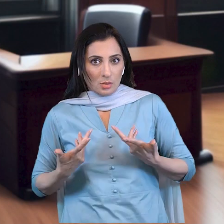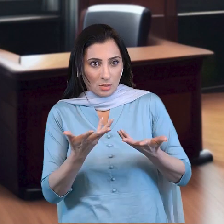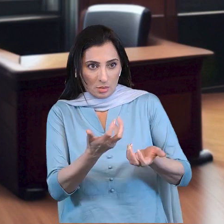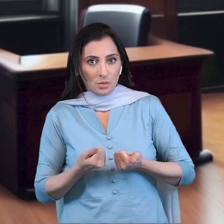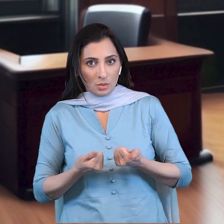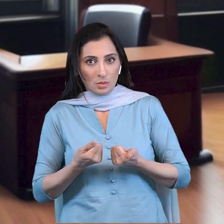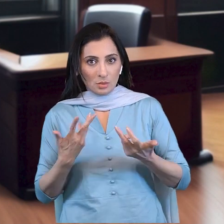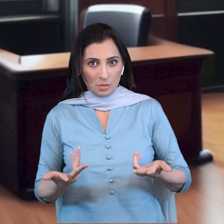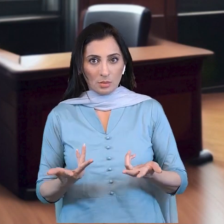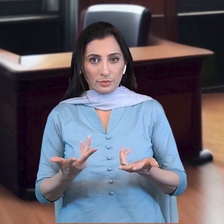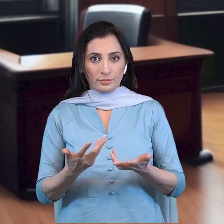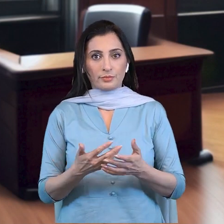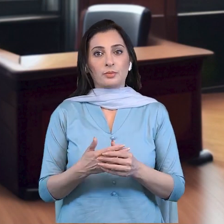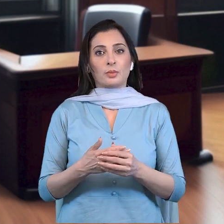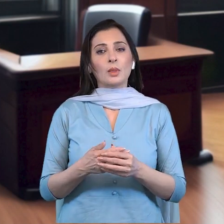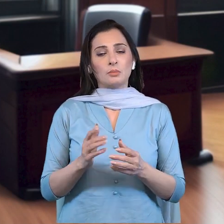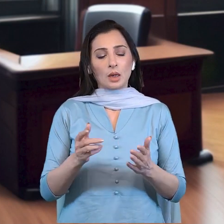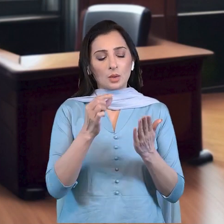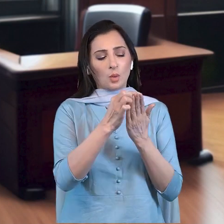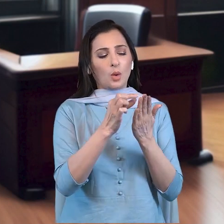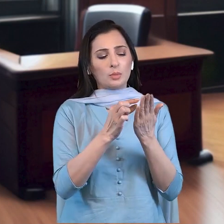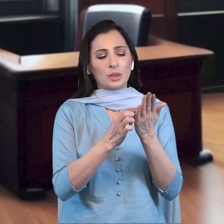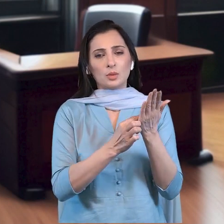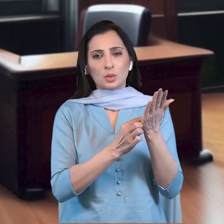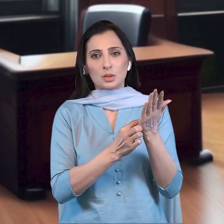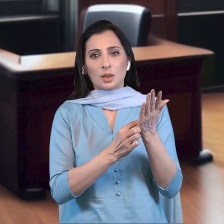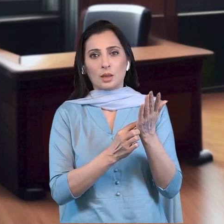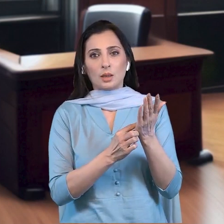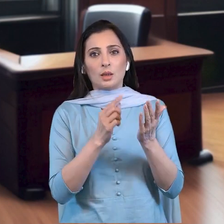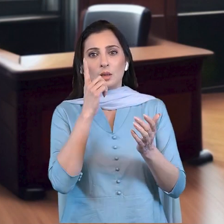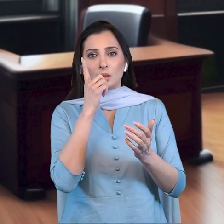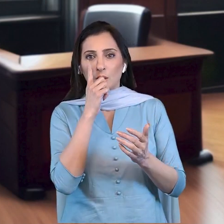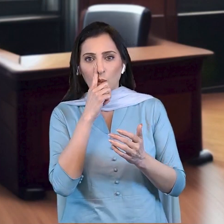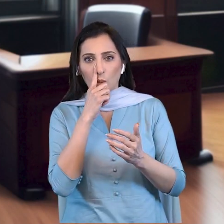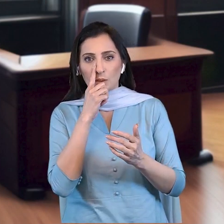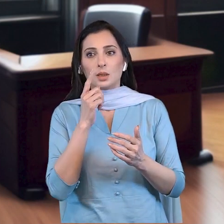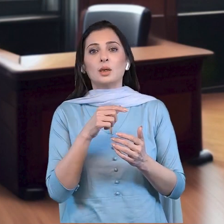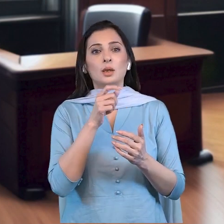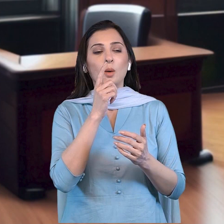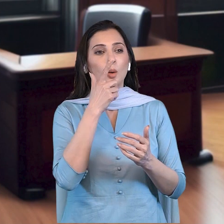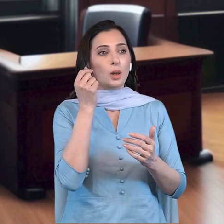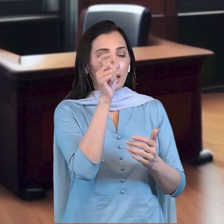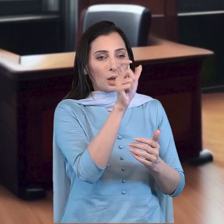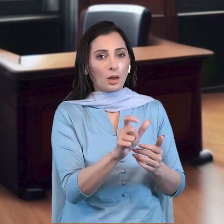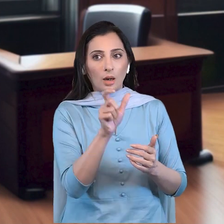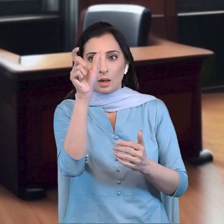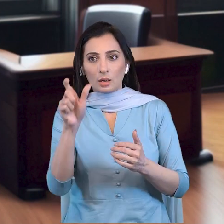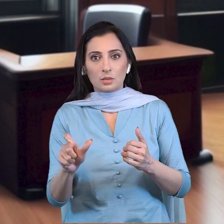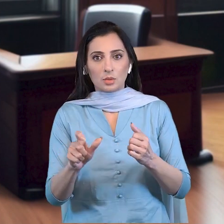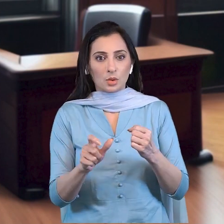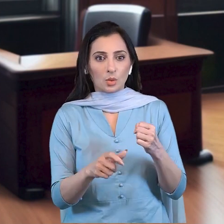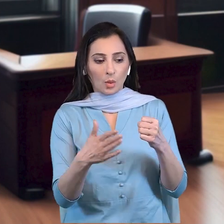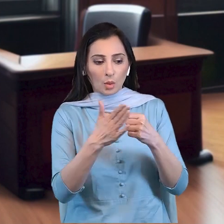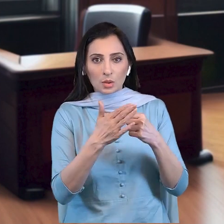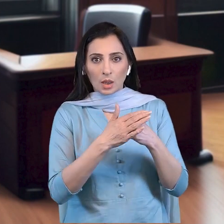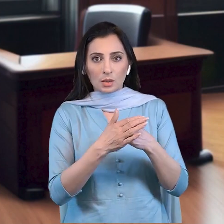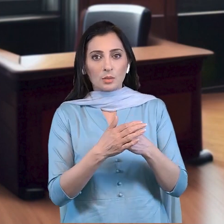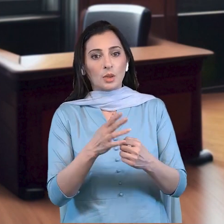چاہیے۔ اس نکاح نامے کی 4 پرتیں ہوتی ہیں، 4 پرت 4 پیجز ہوتے